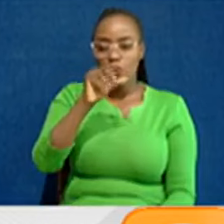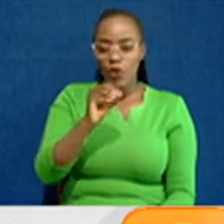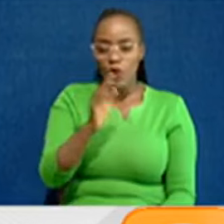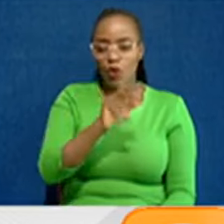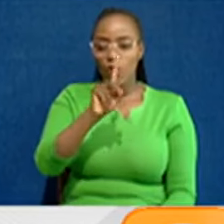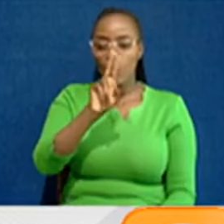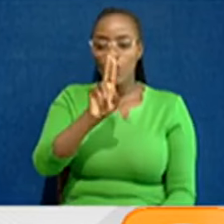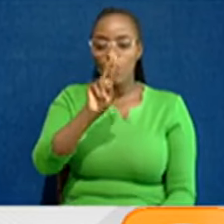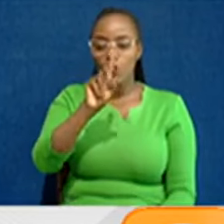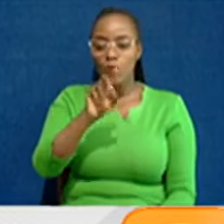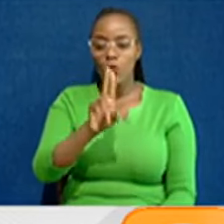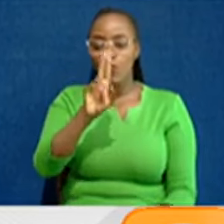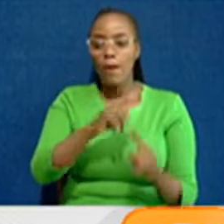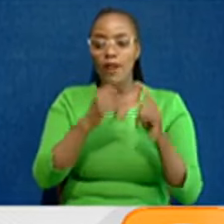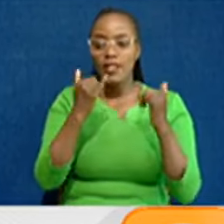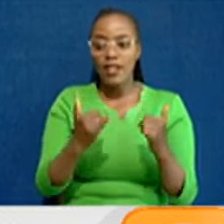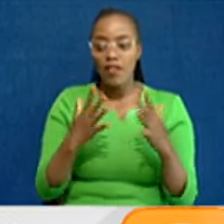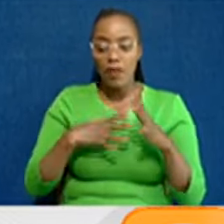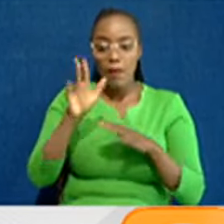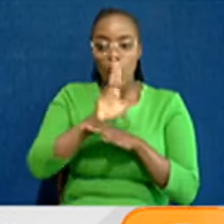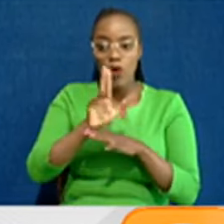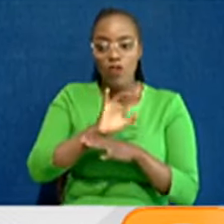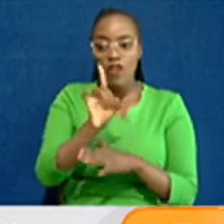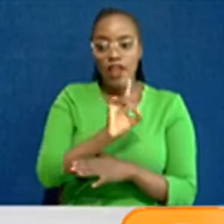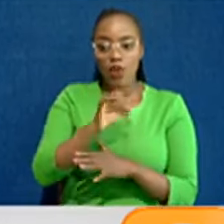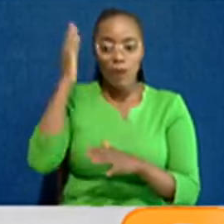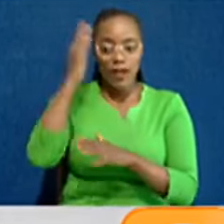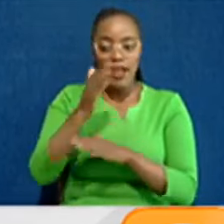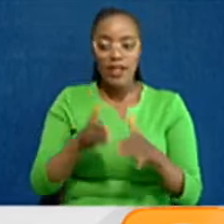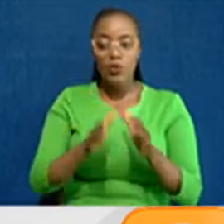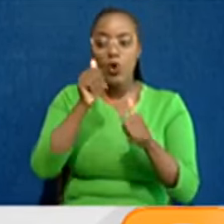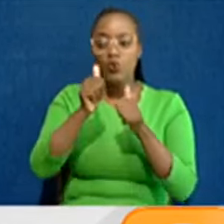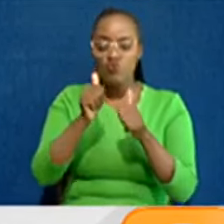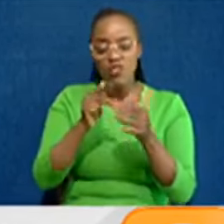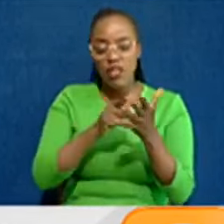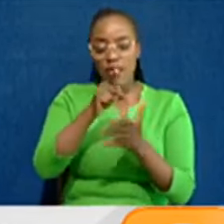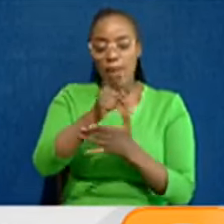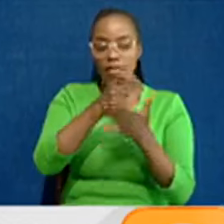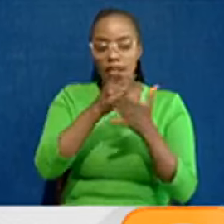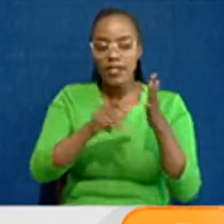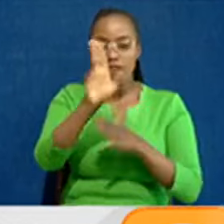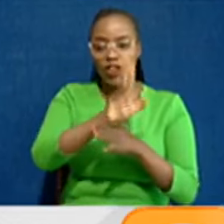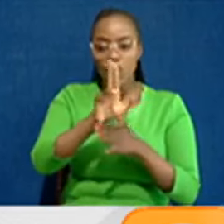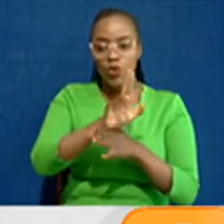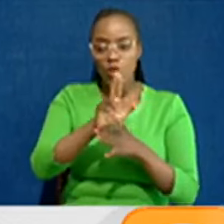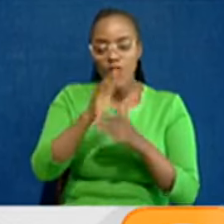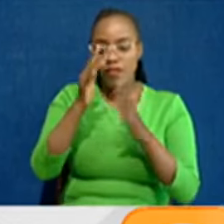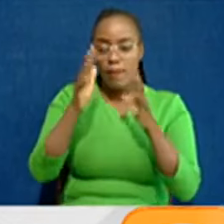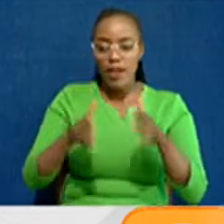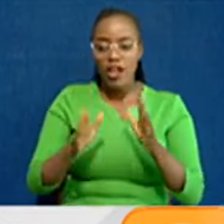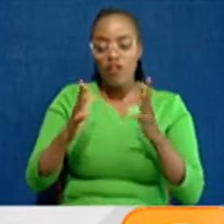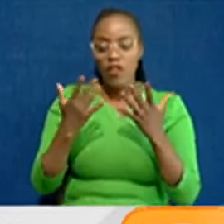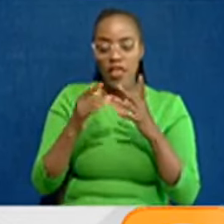hivi majuzi. Kwa sasa ni abiria wanaotumia barabara ya Nairobi Expressway ambao wanalipa ada kwa kutumia barabara kuu.